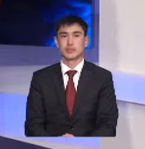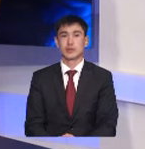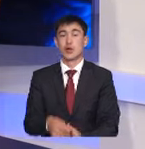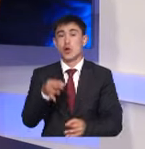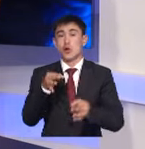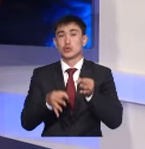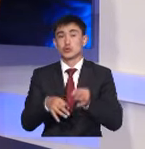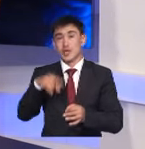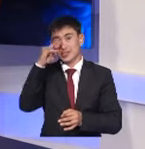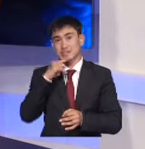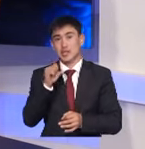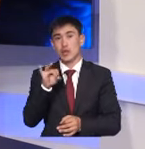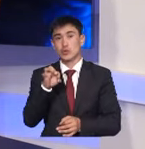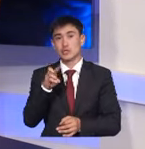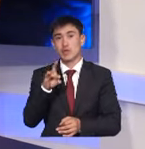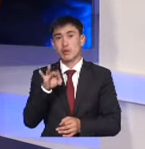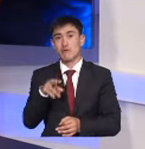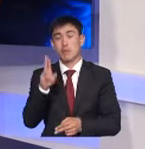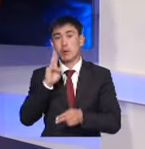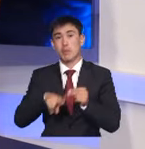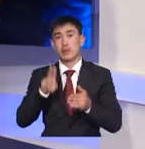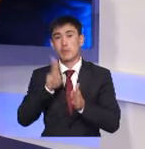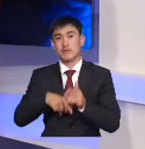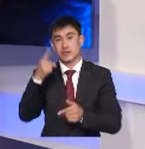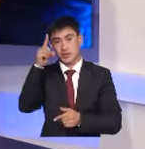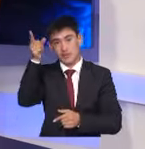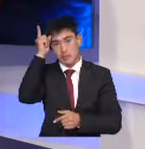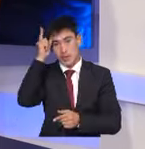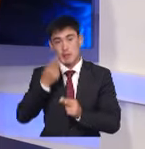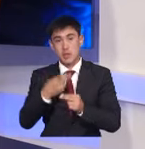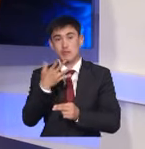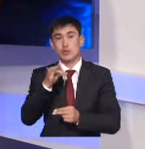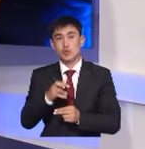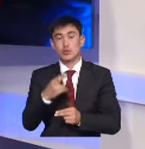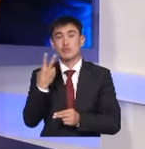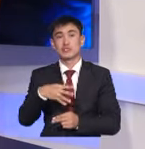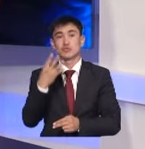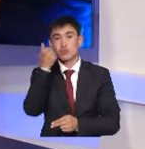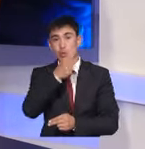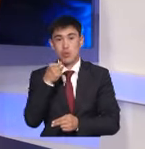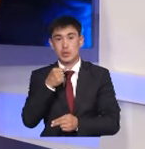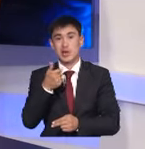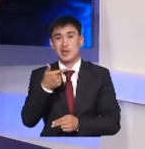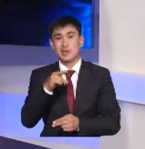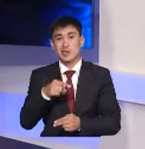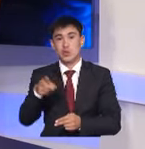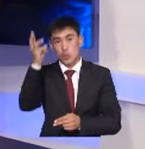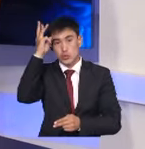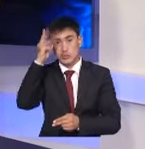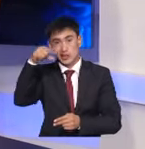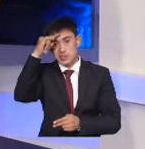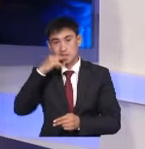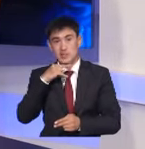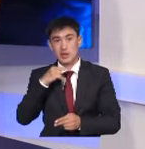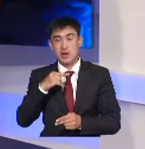Экс-судья из Казахстана Айгуль Сайлыбаева пропала без вести в Германии. 5 июня 2024 года в Генеральное консульство